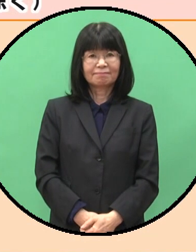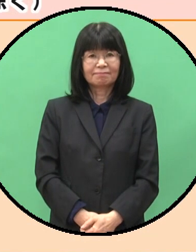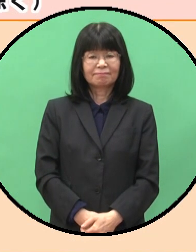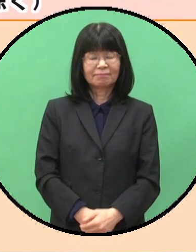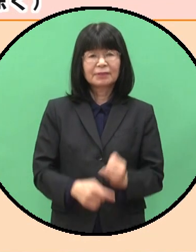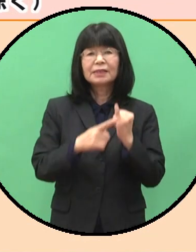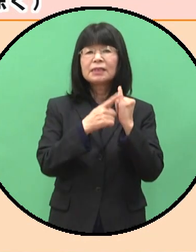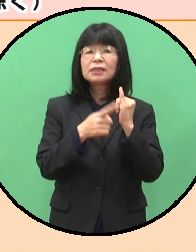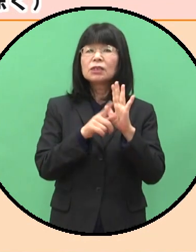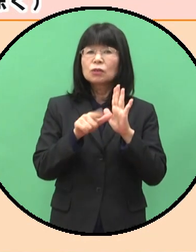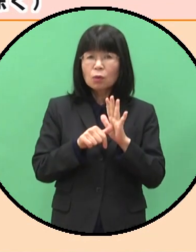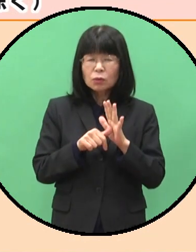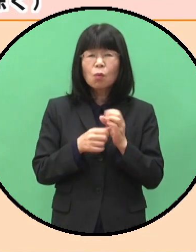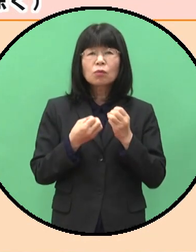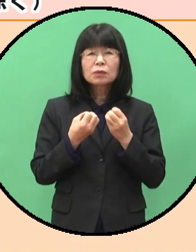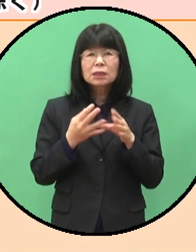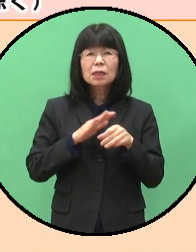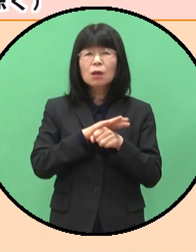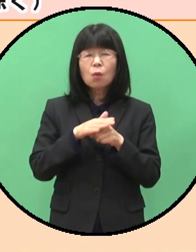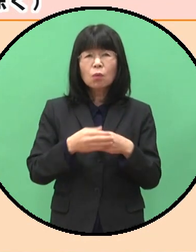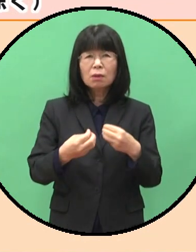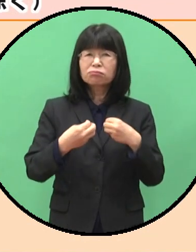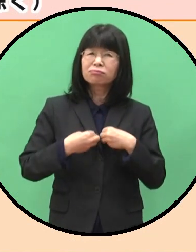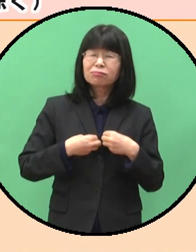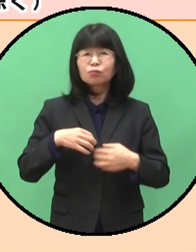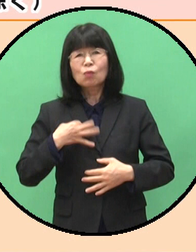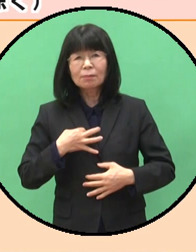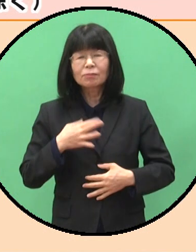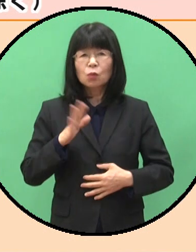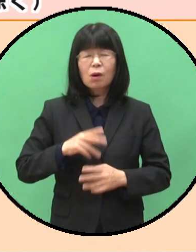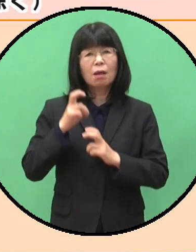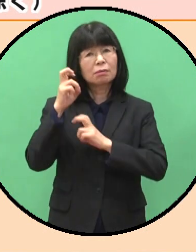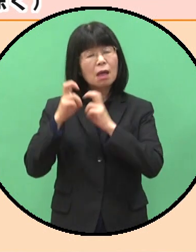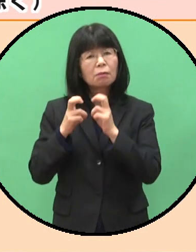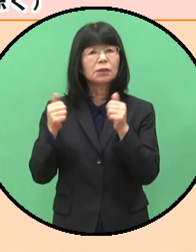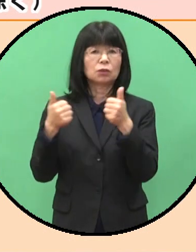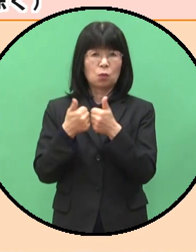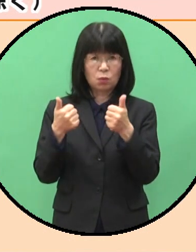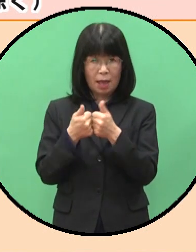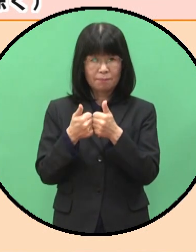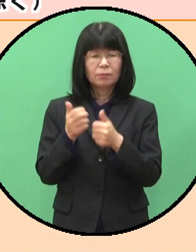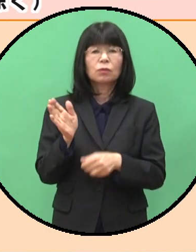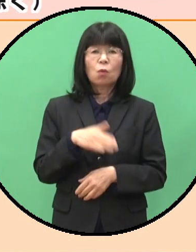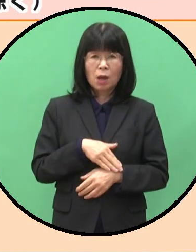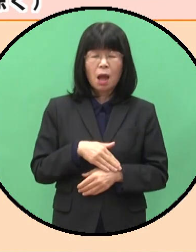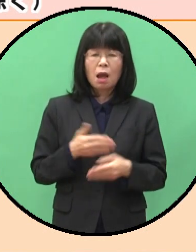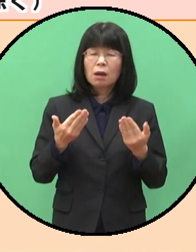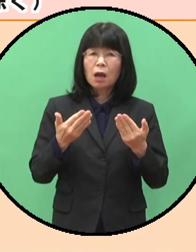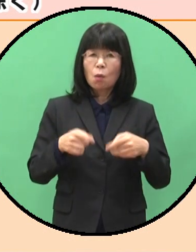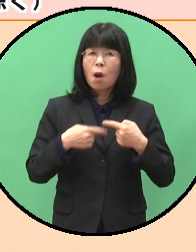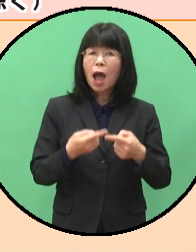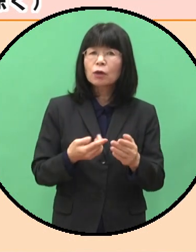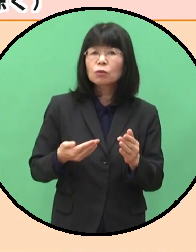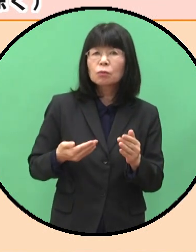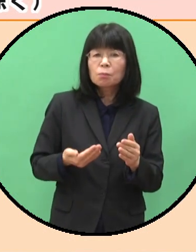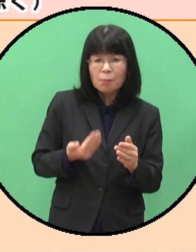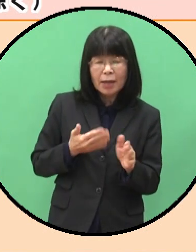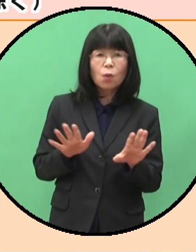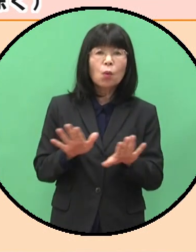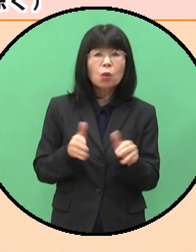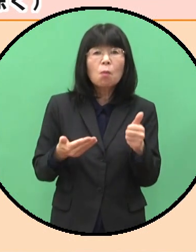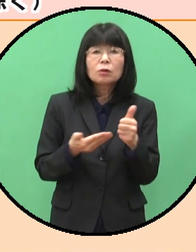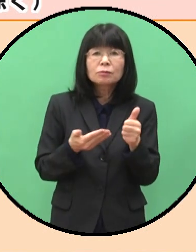妊娠期の新型コロナウイルスに関連した不安や悩みの相談や就学前の子育て相談